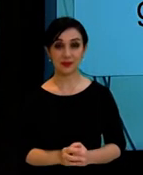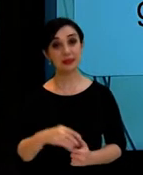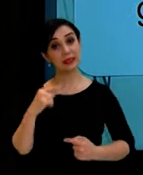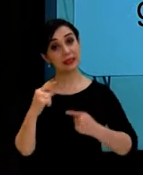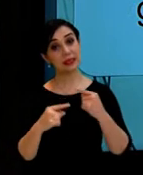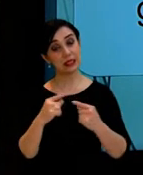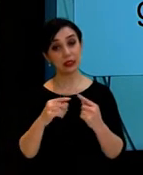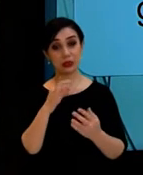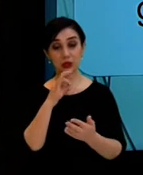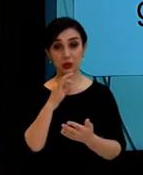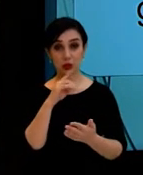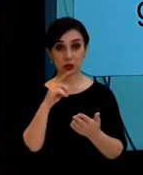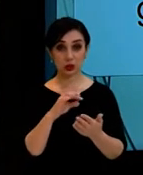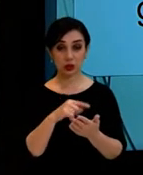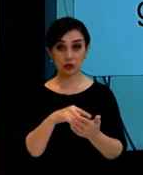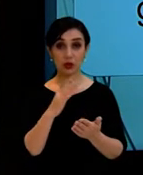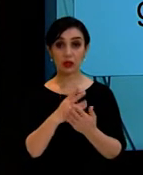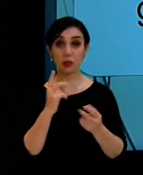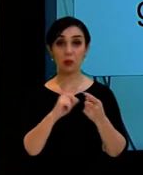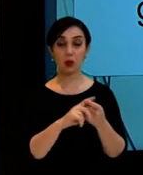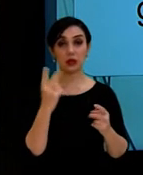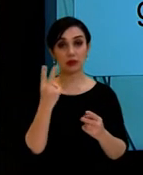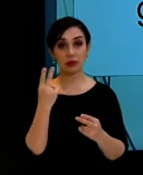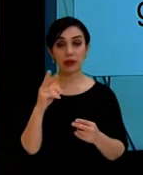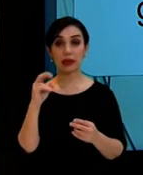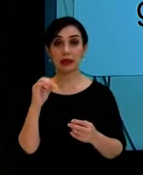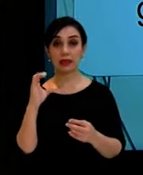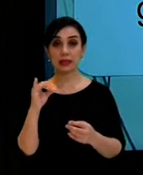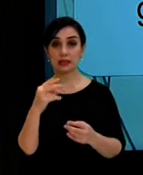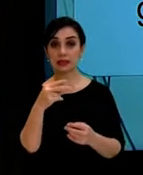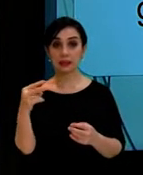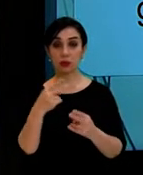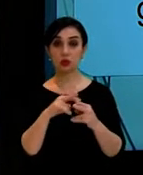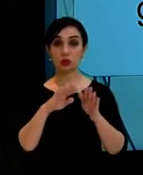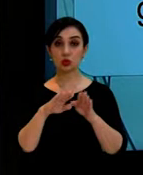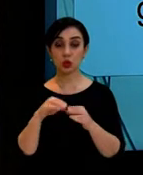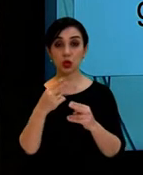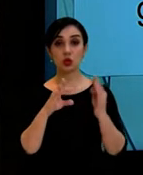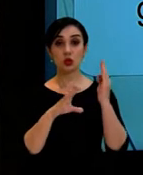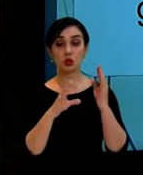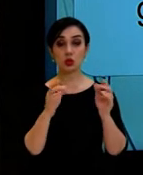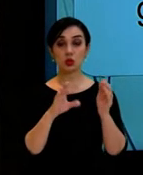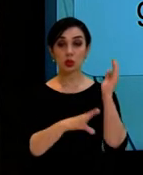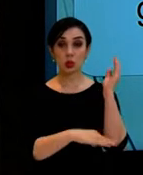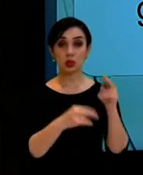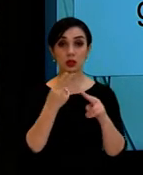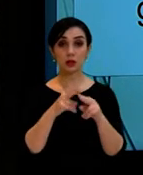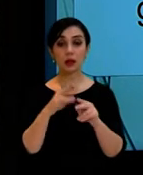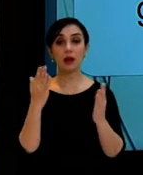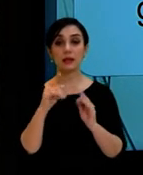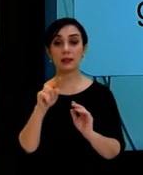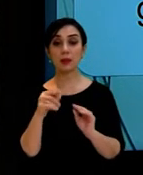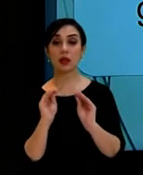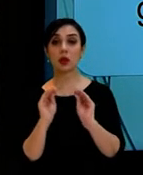Keyingi savol. Bog'lovchisiz qo'shma gaplarda ikkinchi gapning kesimi tushirilsa, so'nggi bo'lak oldidan qaysi belgini